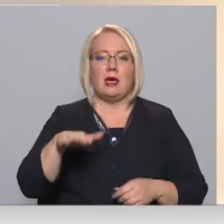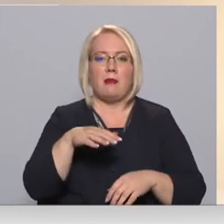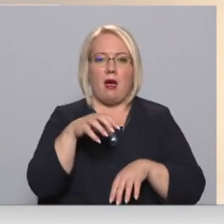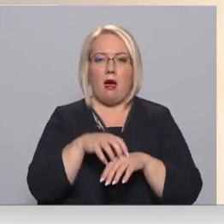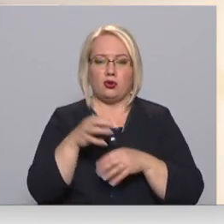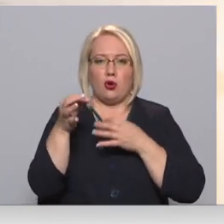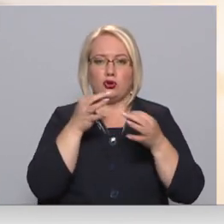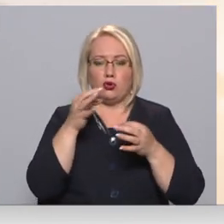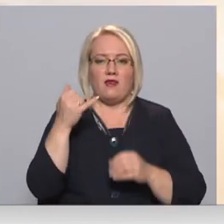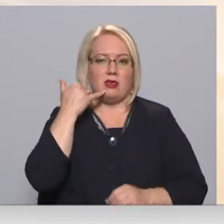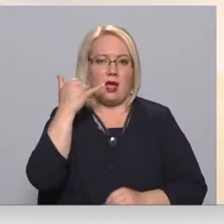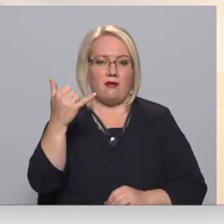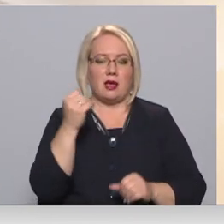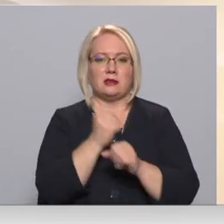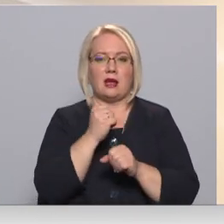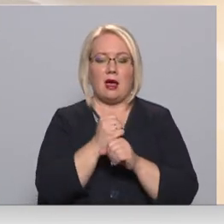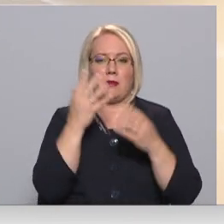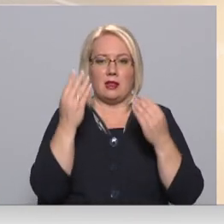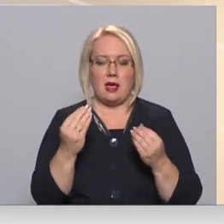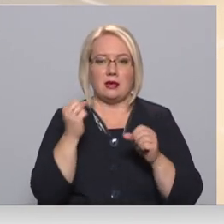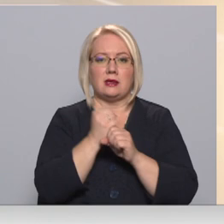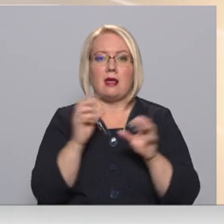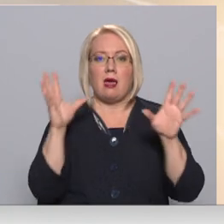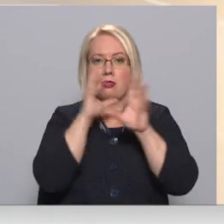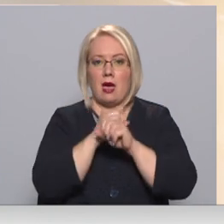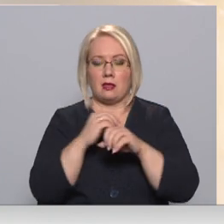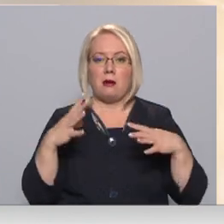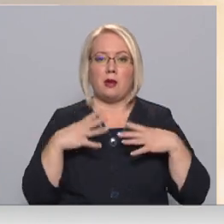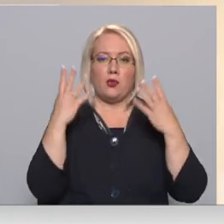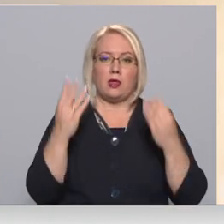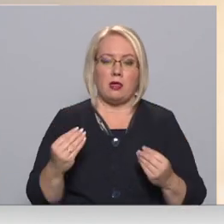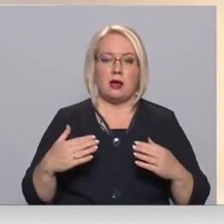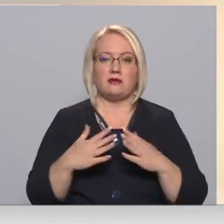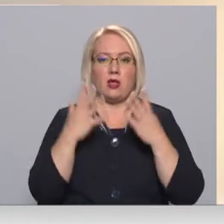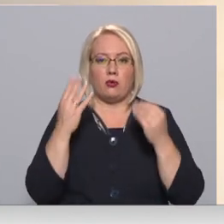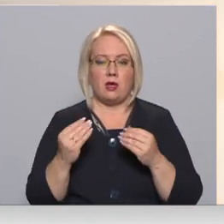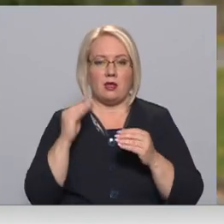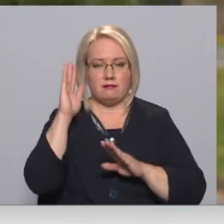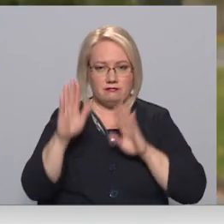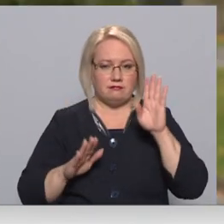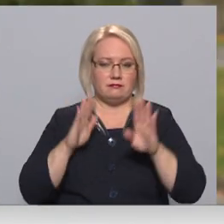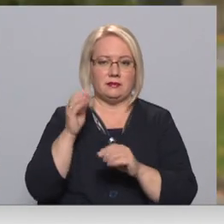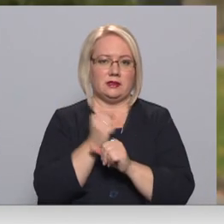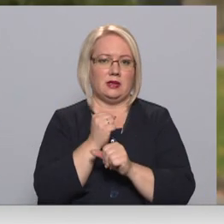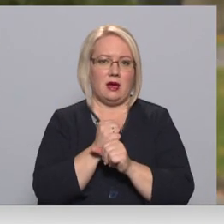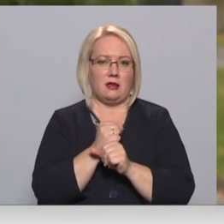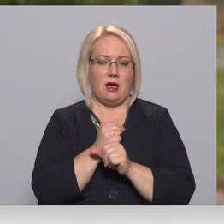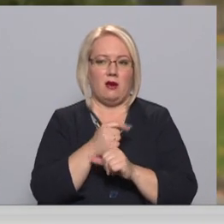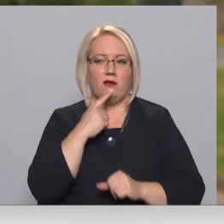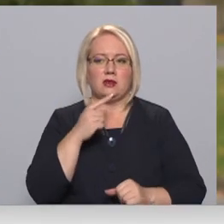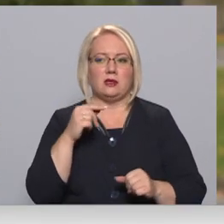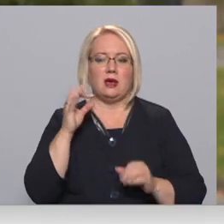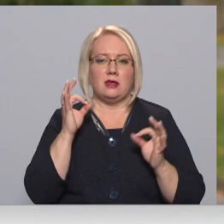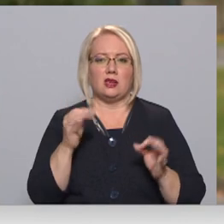konsultatīvais tālruns, kurš darbdienās strādā tieši naktīs, bet brīvdienās un svētkudienās visu diennakti. Tu zvanī tiešām, ja ir